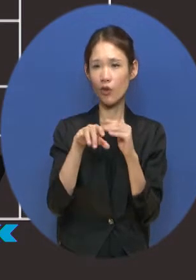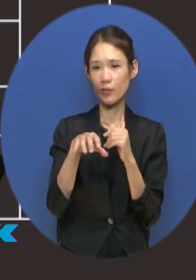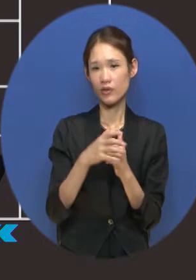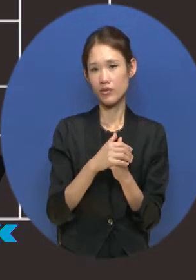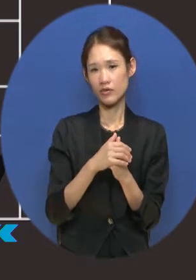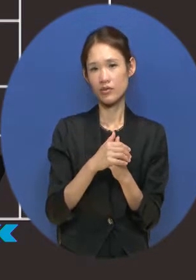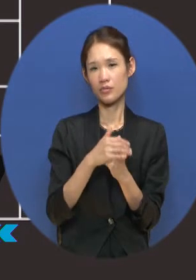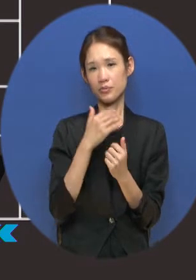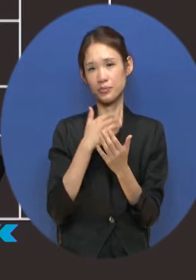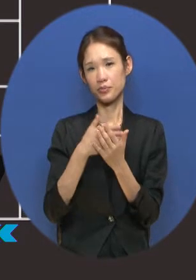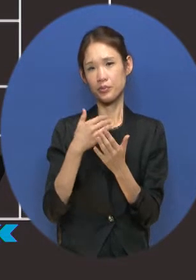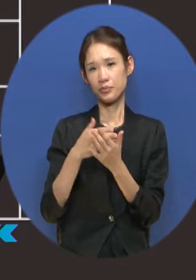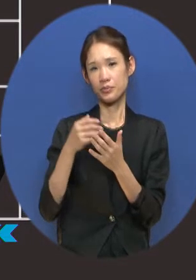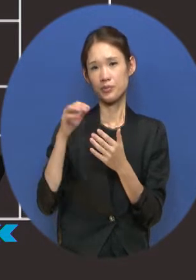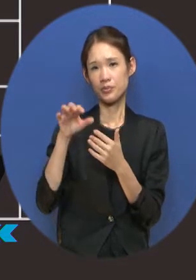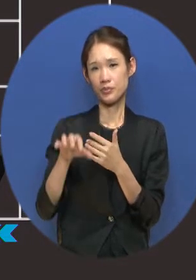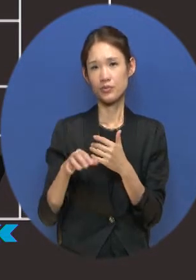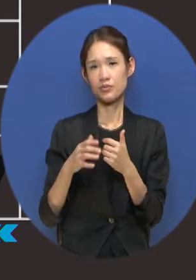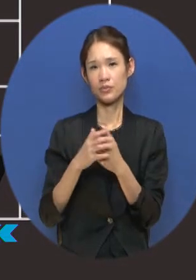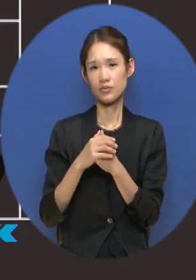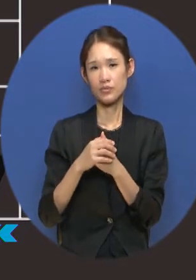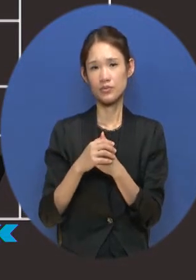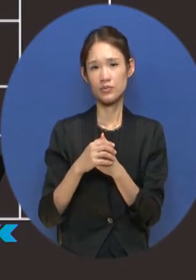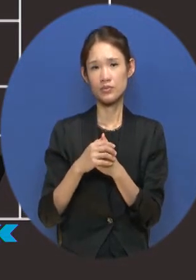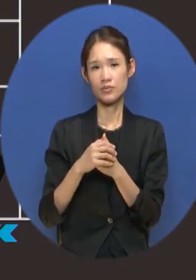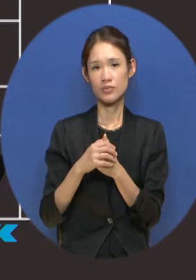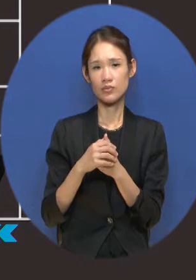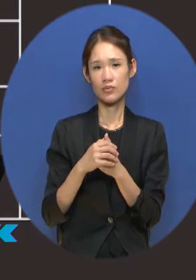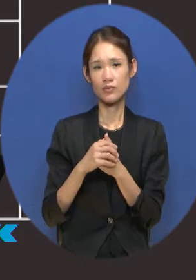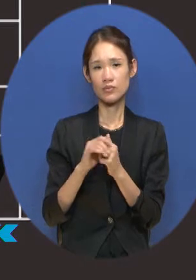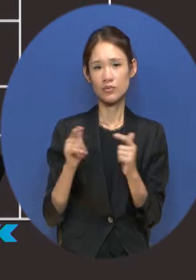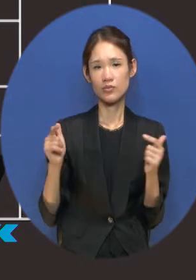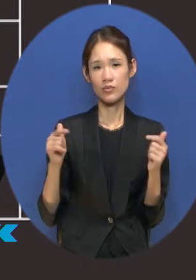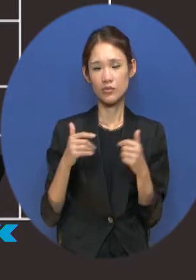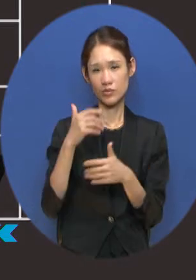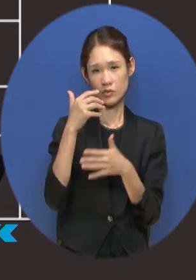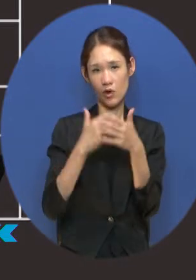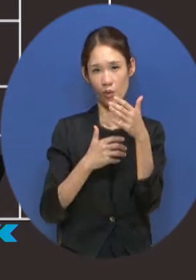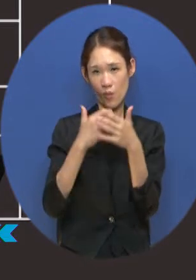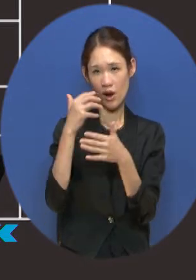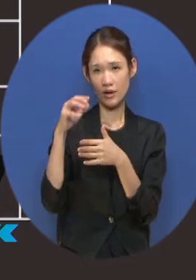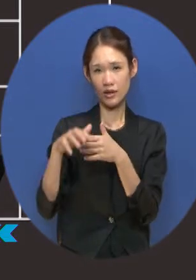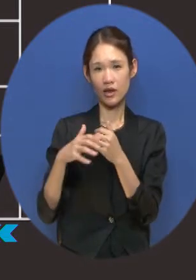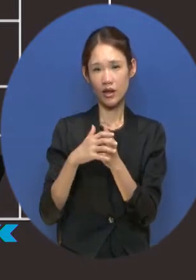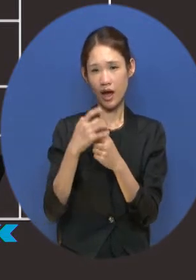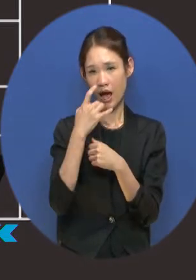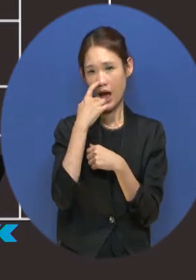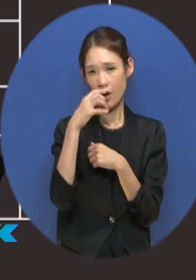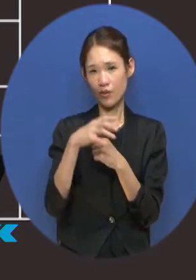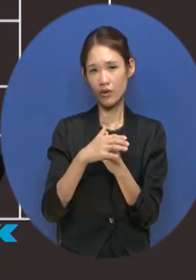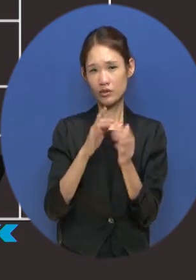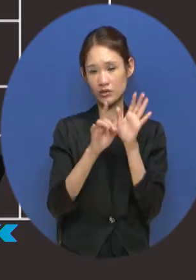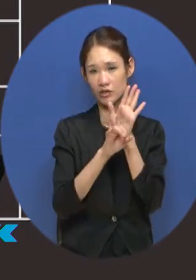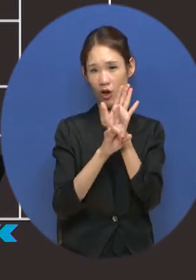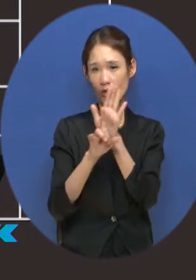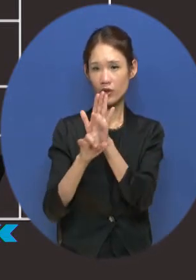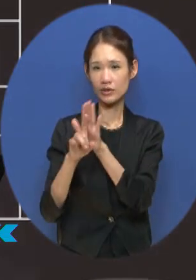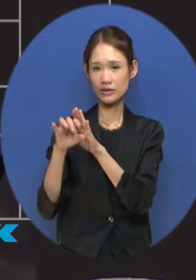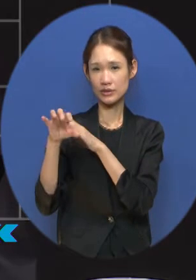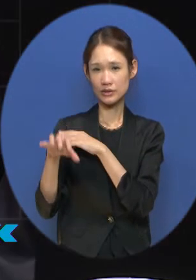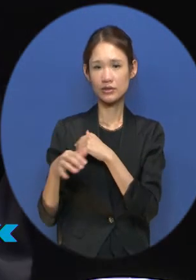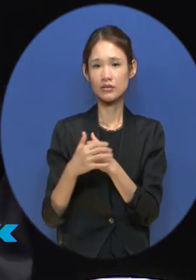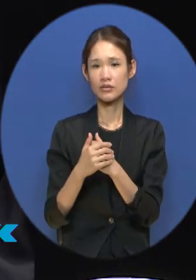공항터미널 뭐 미술관, 대규모 점포, 영화 상영관, 학원, 전시시설 뭐